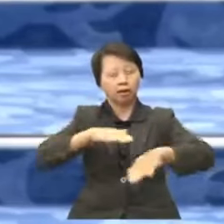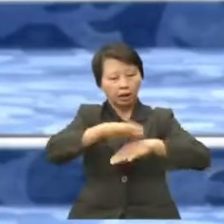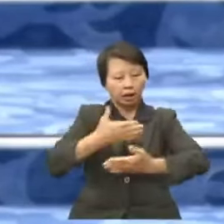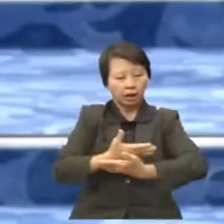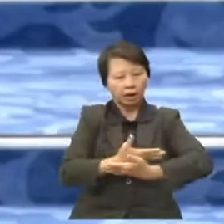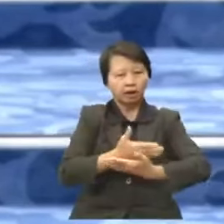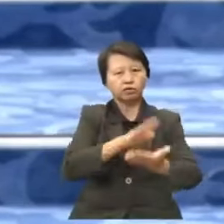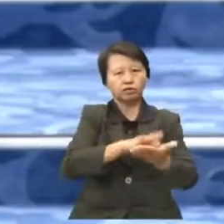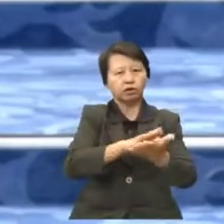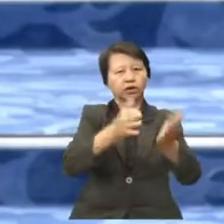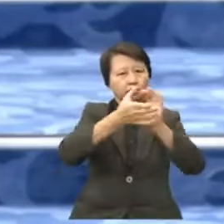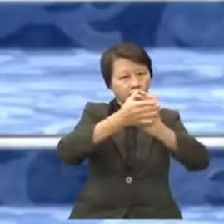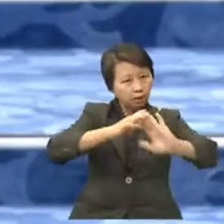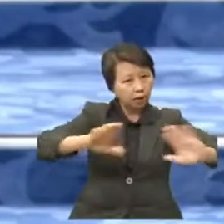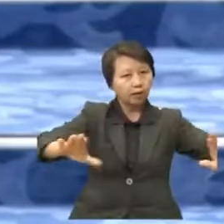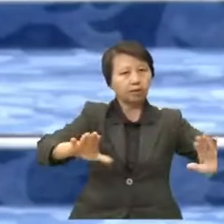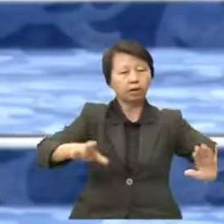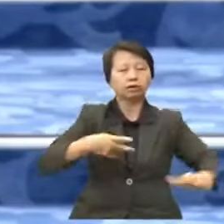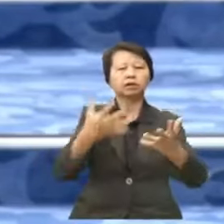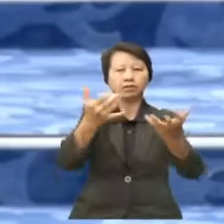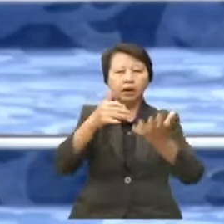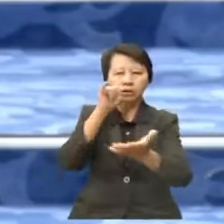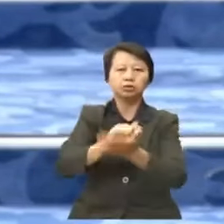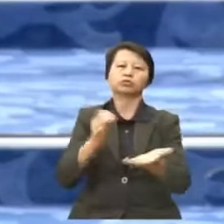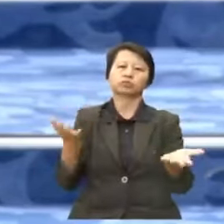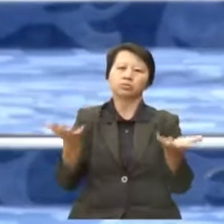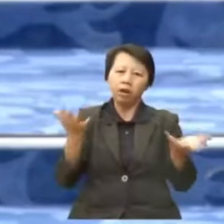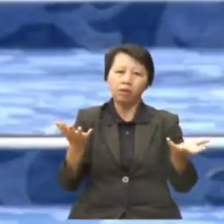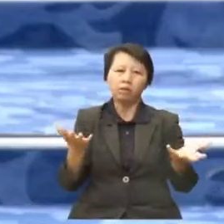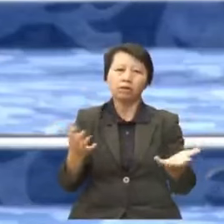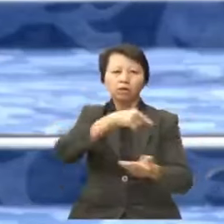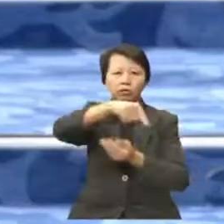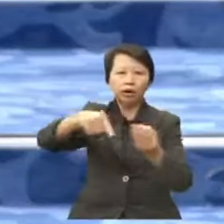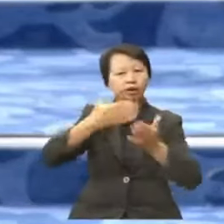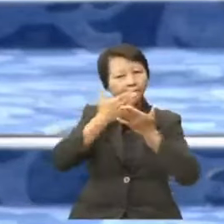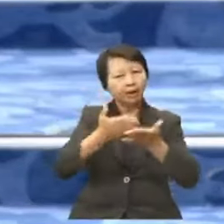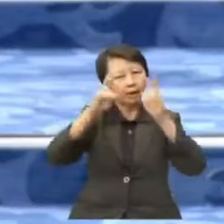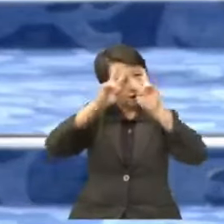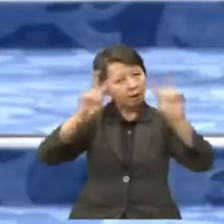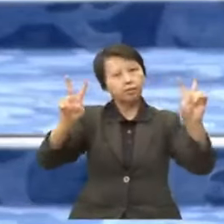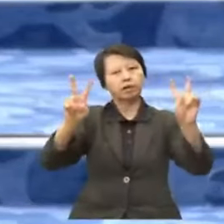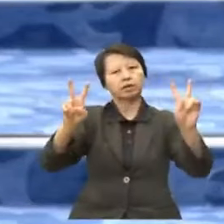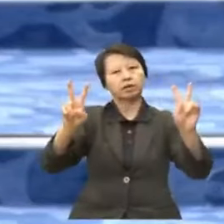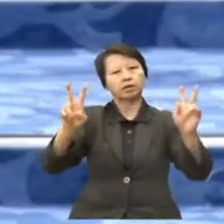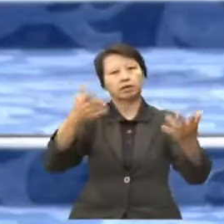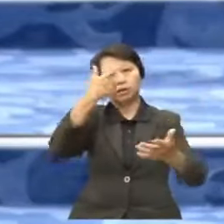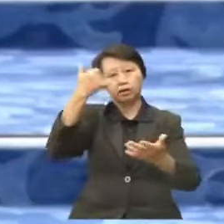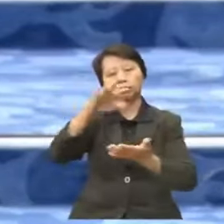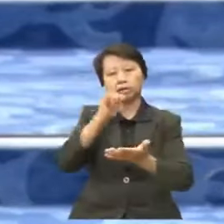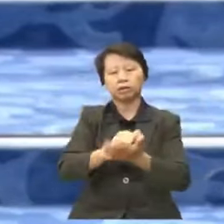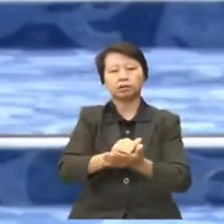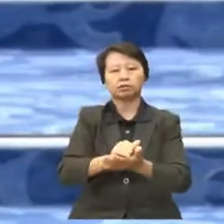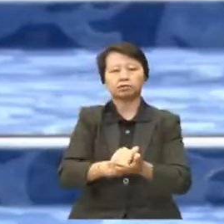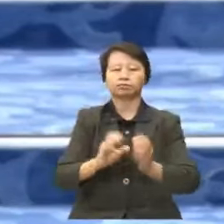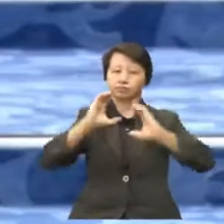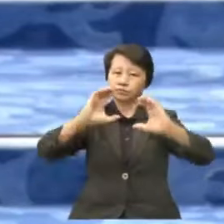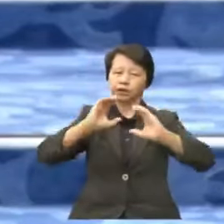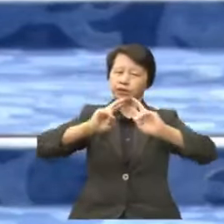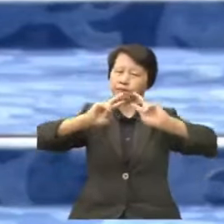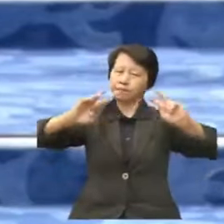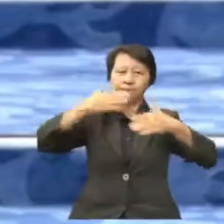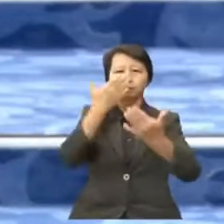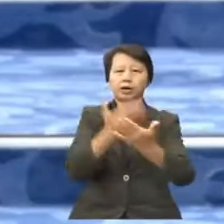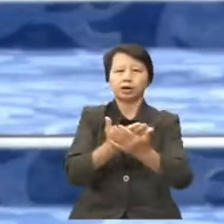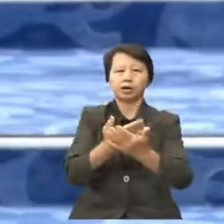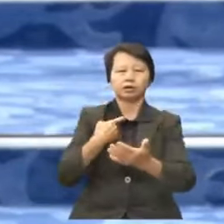sekolah selamat kita nak yang itu suasana ini kerana itulah cara yang paling baik